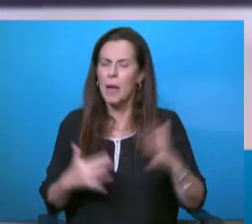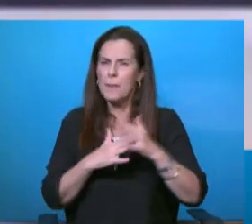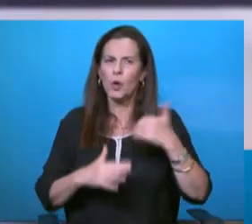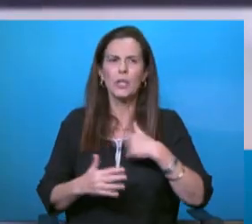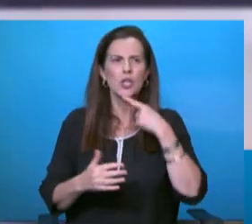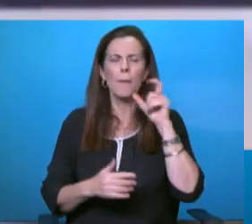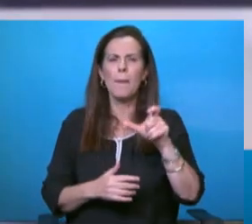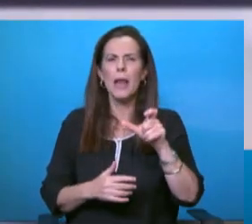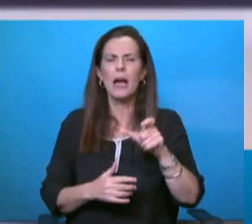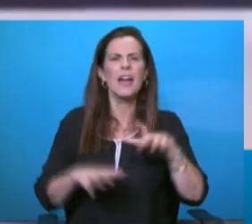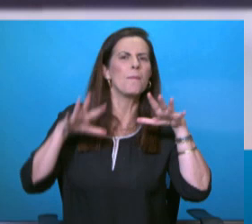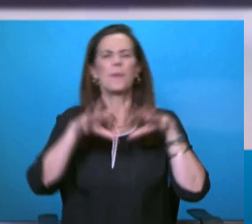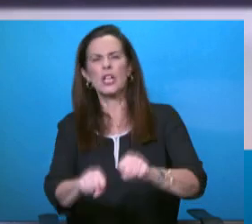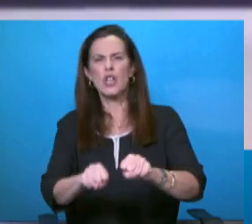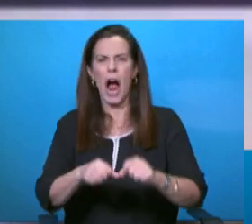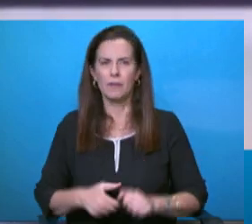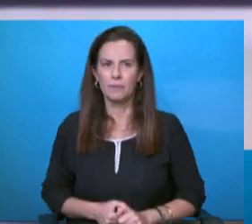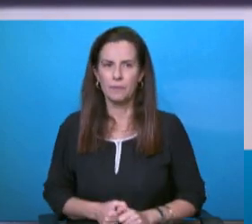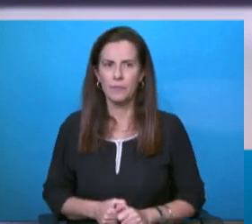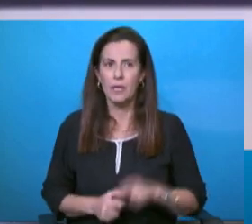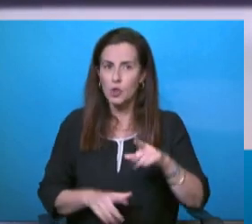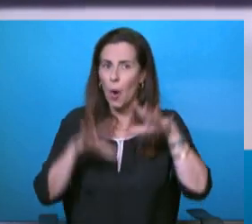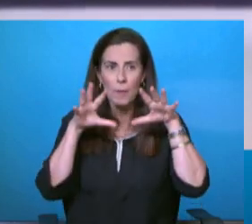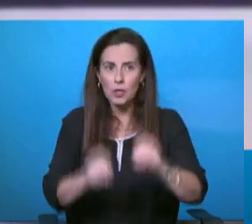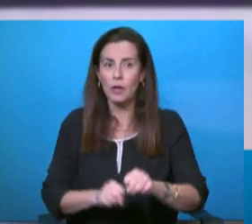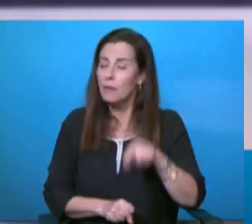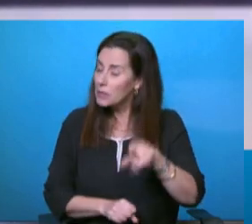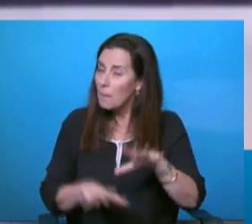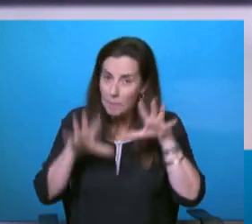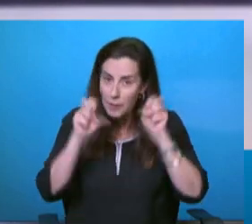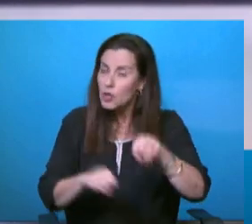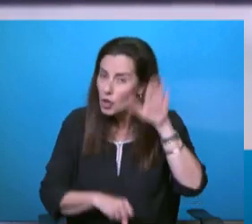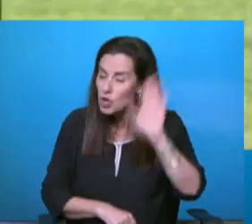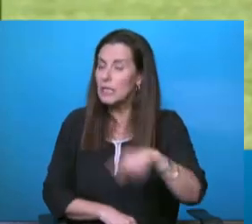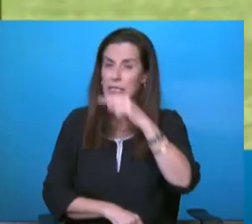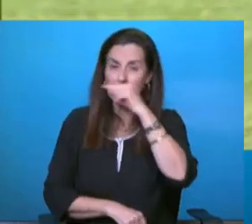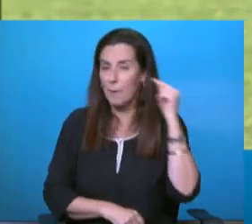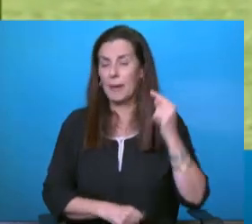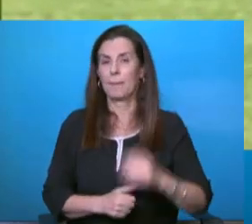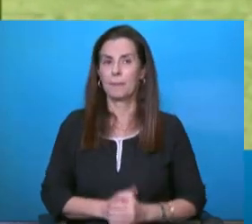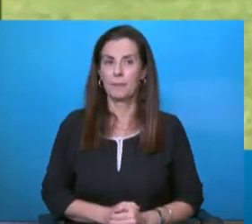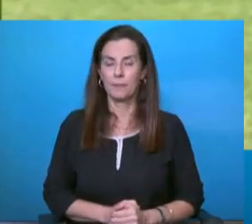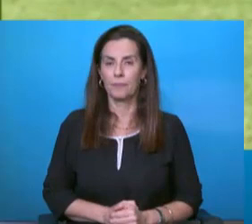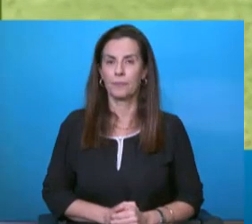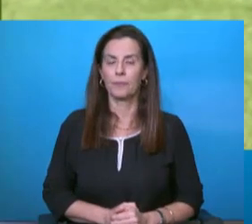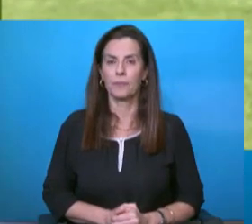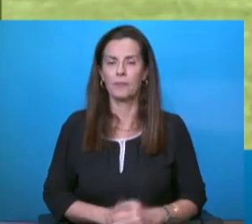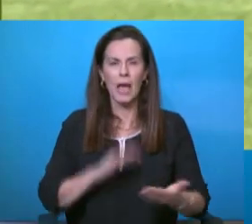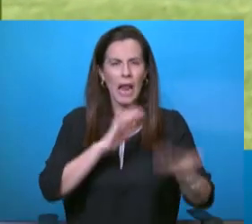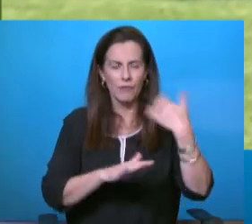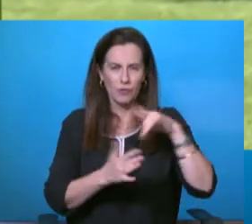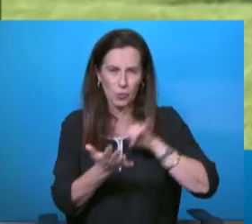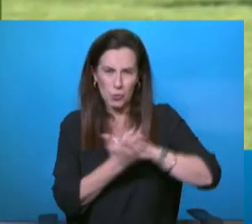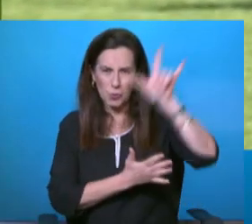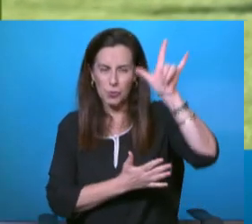word invasion. It's an invasion. And it's also an invasion of drugs. לפני אמרתו אמר הנשיא כי